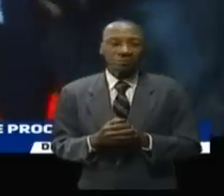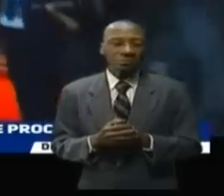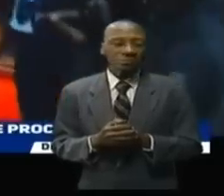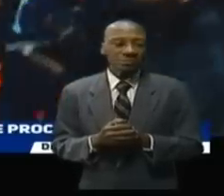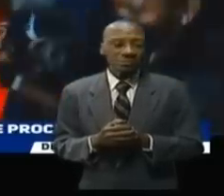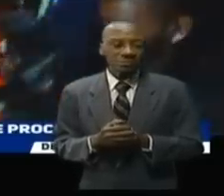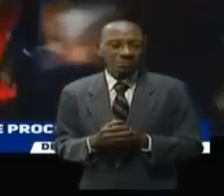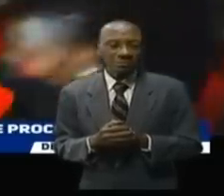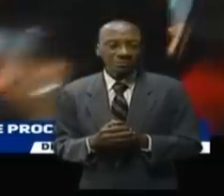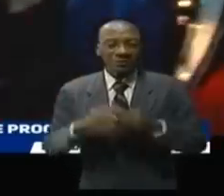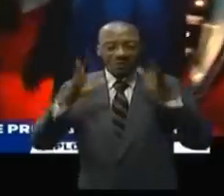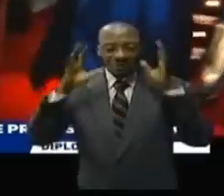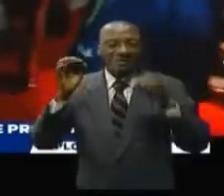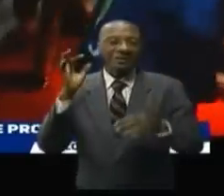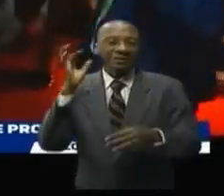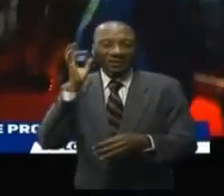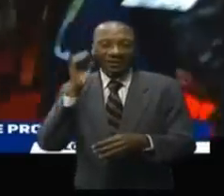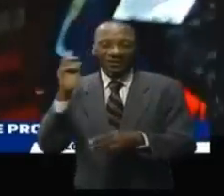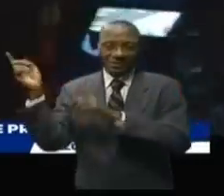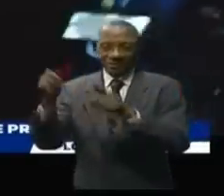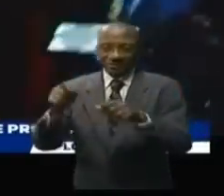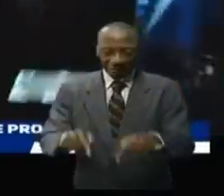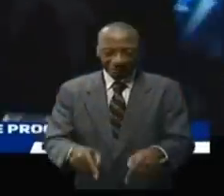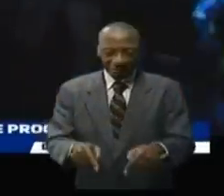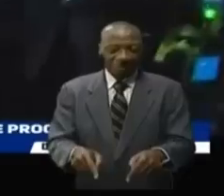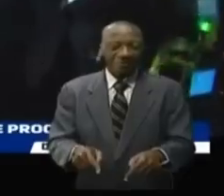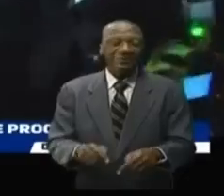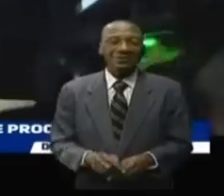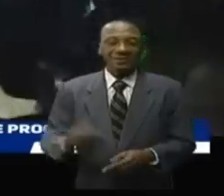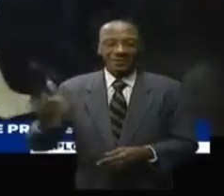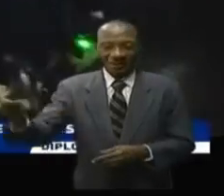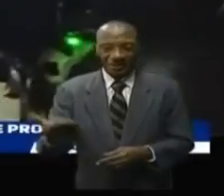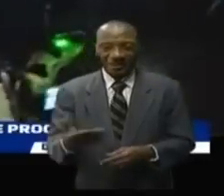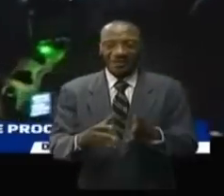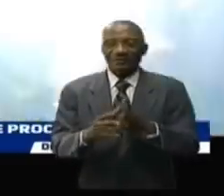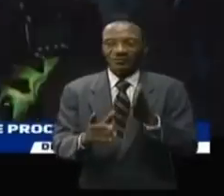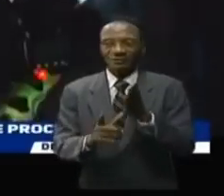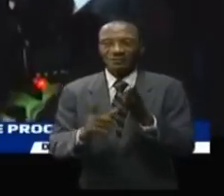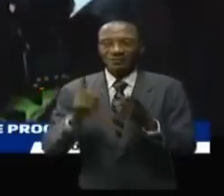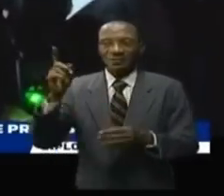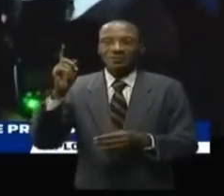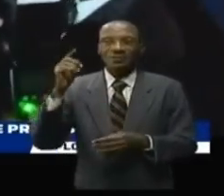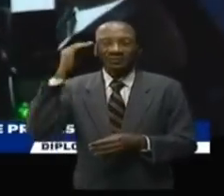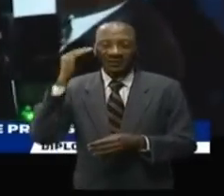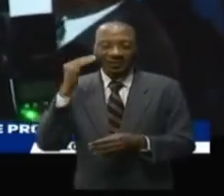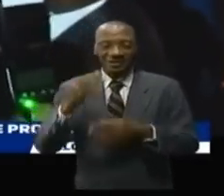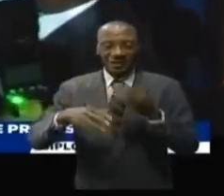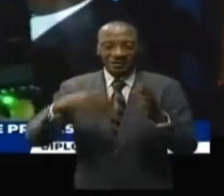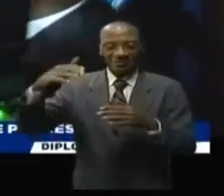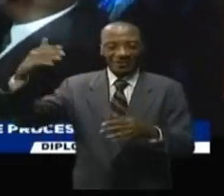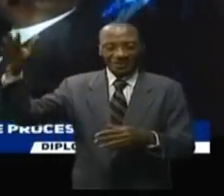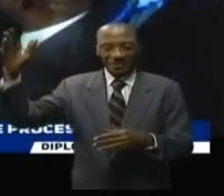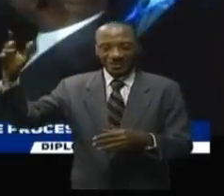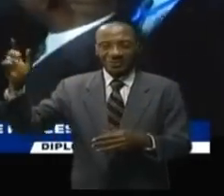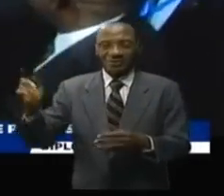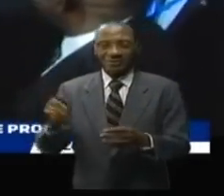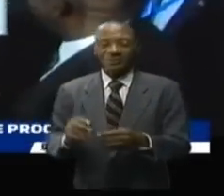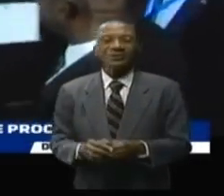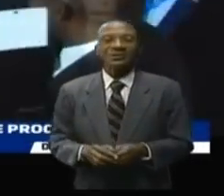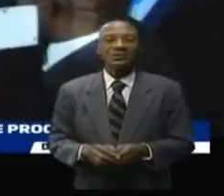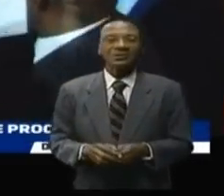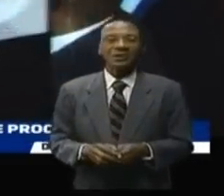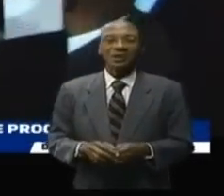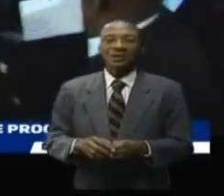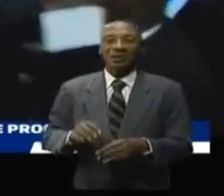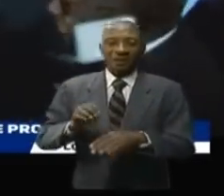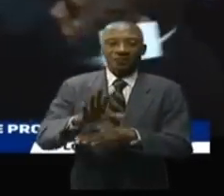été accueilli par le vice-premier ministre, ministre des Affaires étrangères Christophe Lutundula, les mandataires du chef de